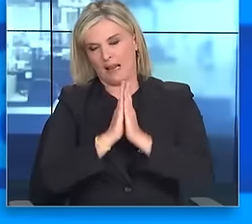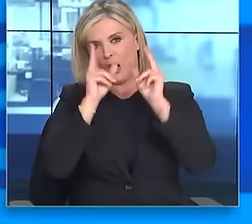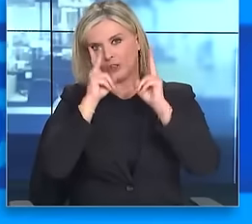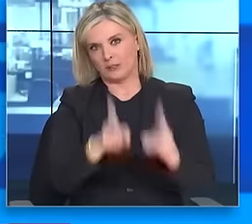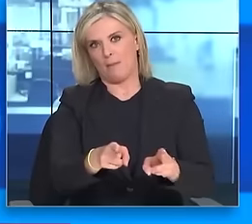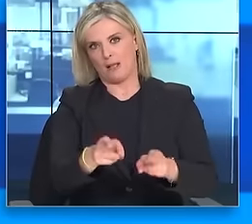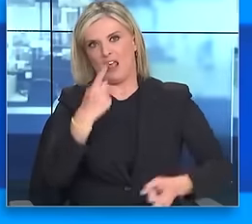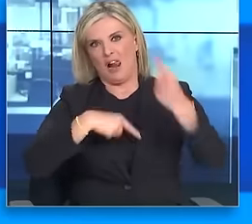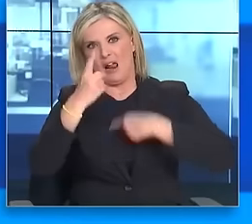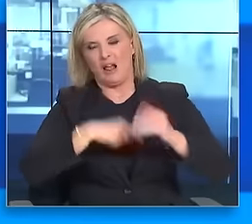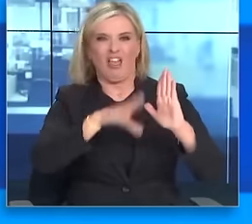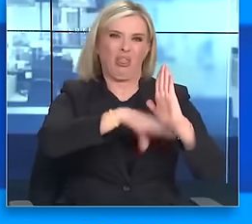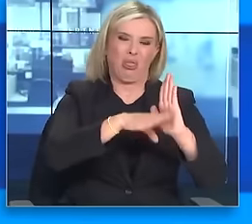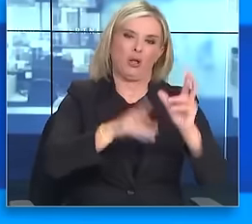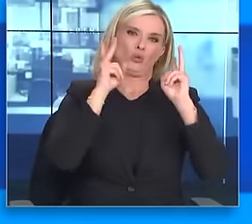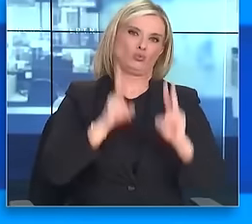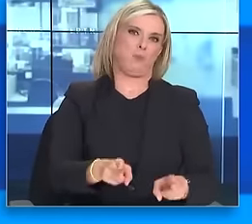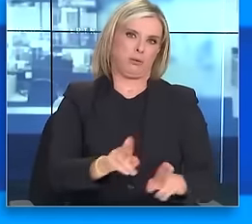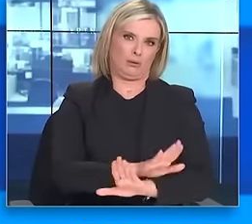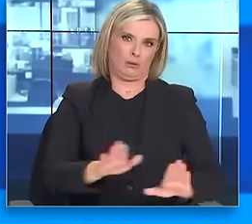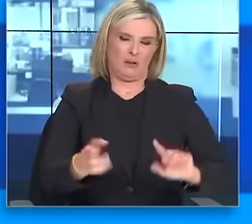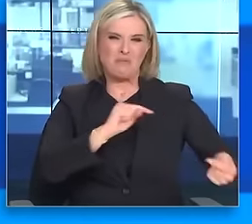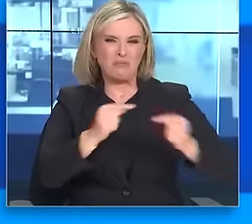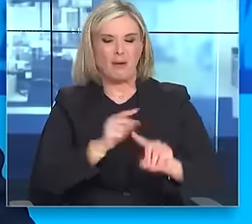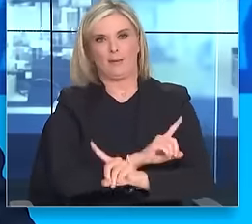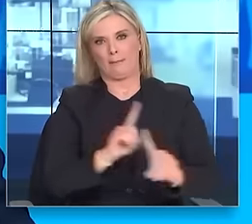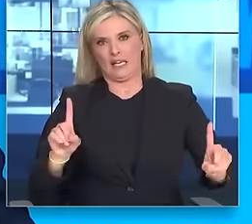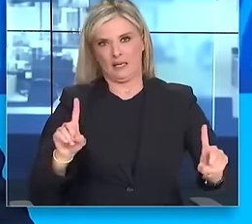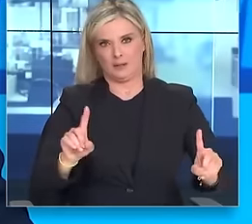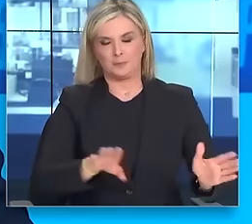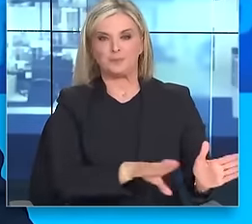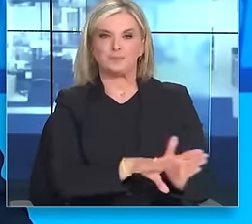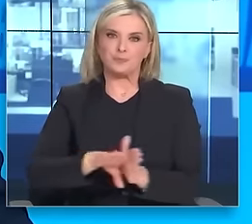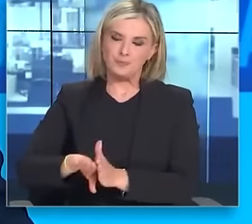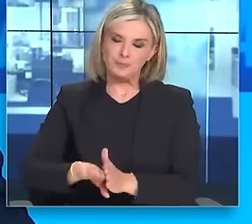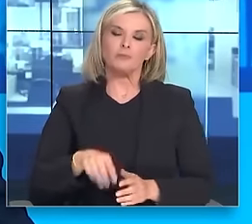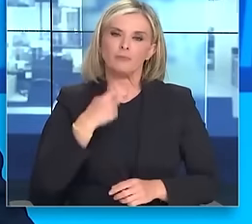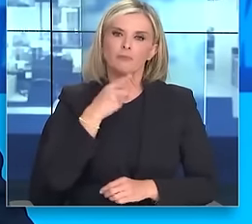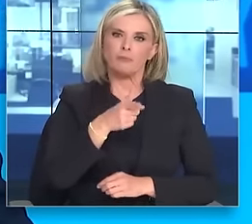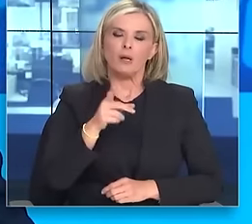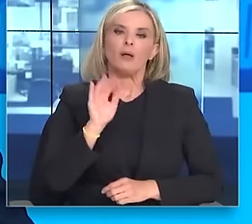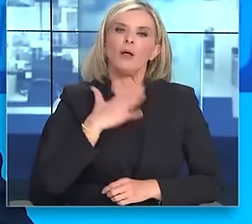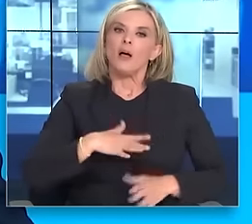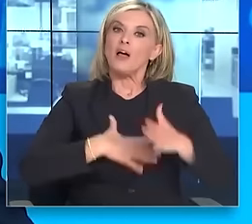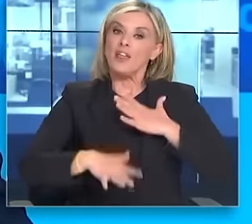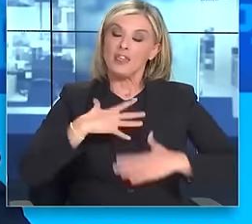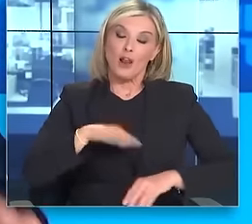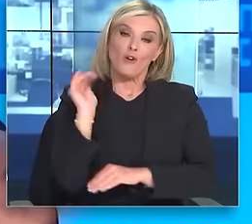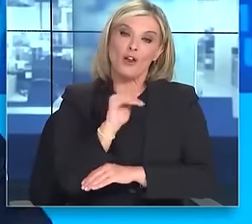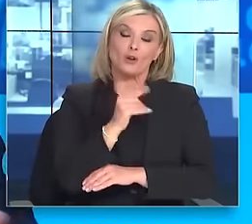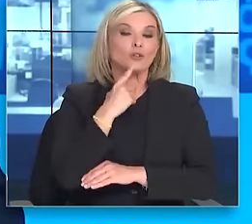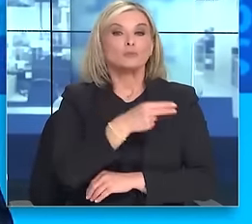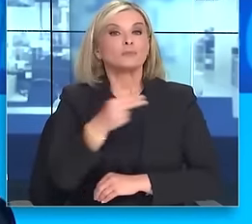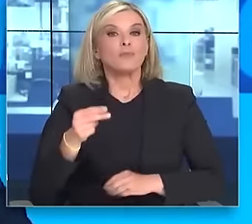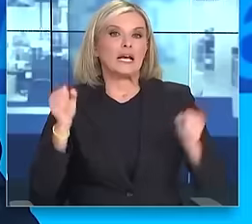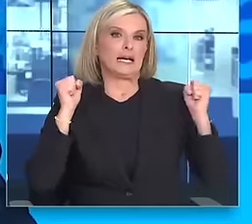χώρα, σε αυτόν τον άκρατο λαϊκισμό. Λοιπόν, τώρα μου δώσετε μια καλή πάσα για τα θέματα της υγείας. Θα σας ρωτούσα μετά, αλλά είναι ευκαιρία μια και το θέσατε. Είδα για παράδειγμα, έχουμε και